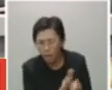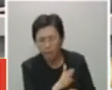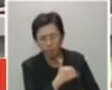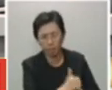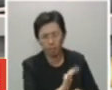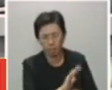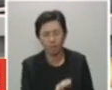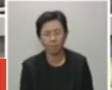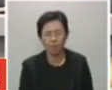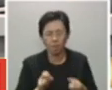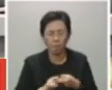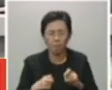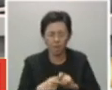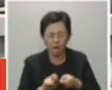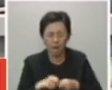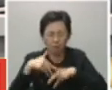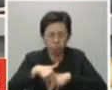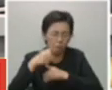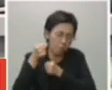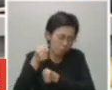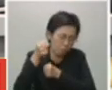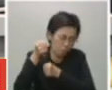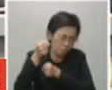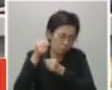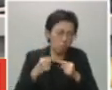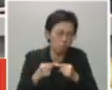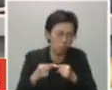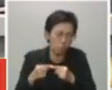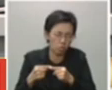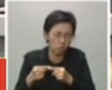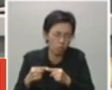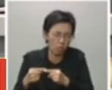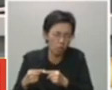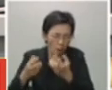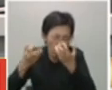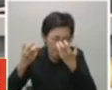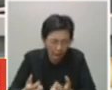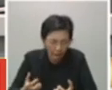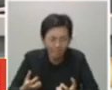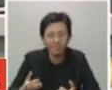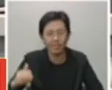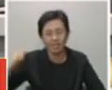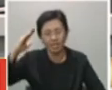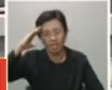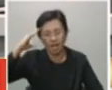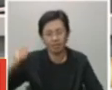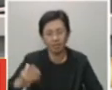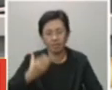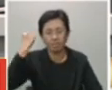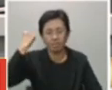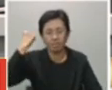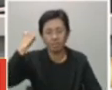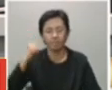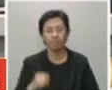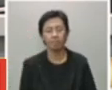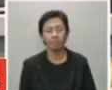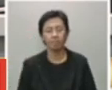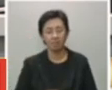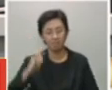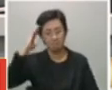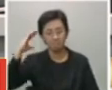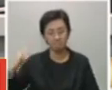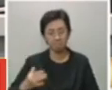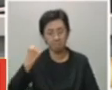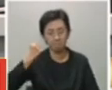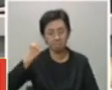การณ์สุกงอบานปลายครับท่านก็ยึดอำนาจจากนั้นเป็นต้นมาครับท่านยึดอำนาจเสร็จท่